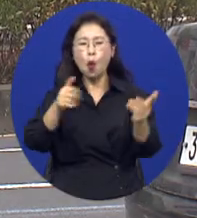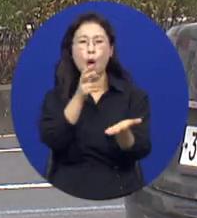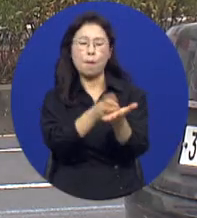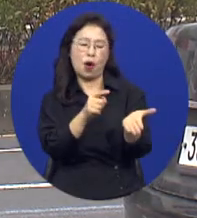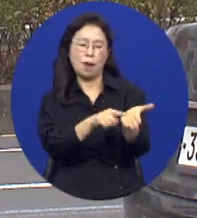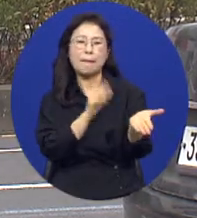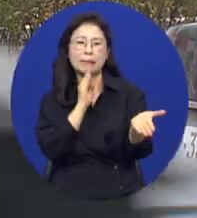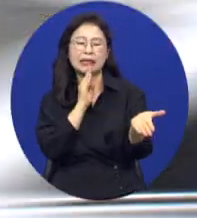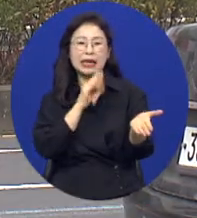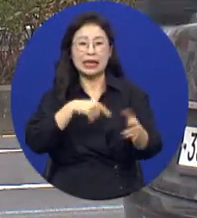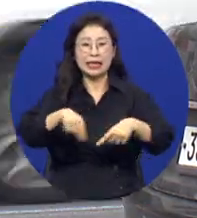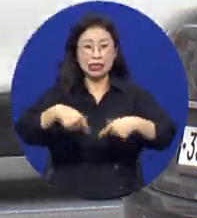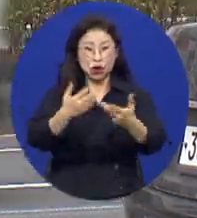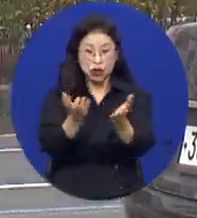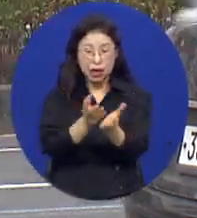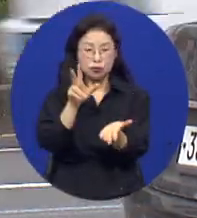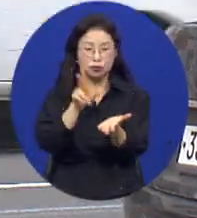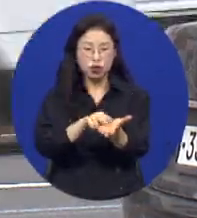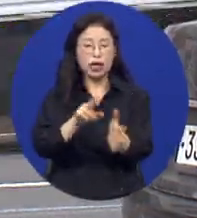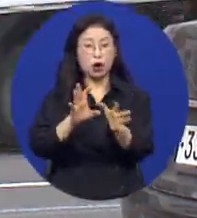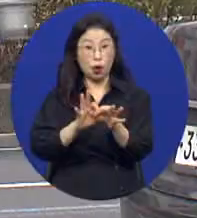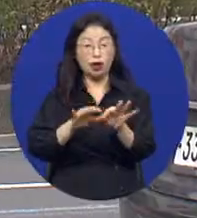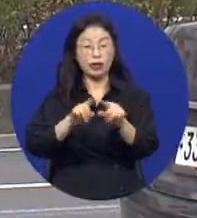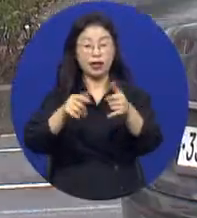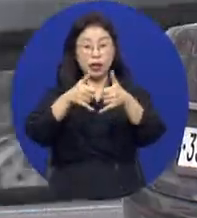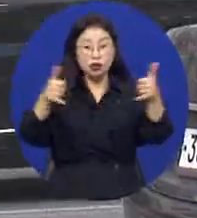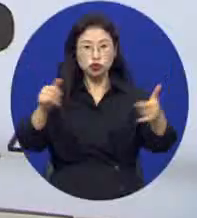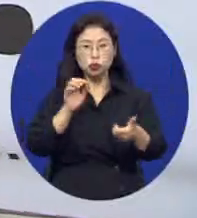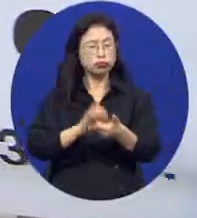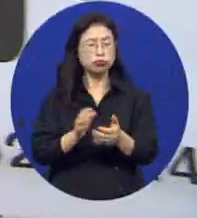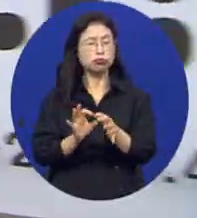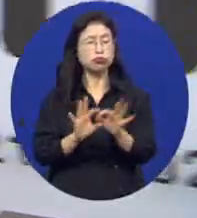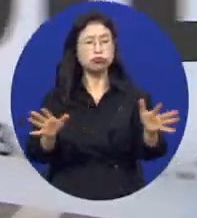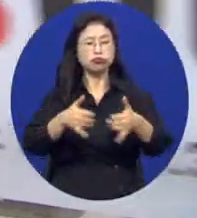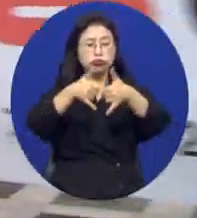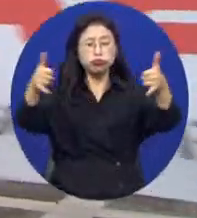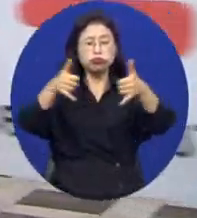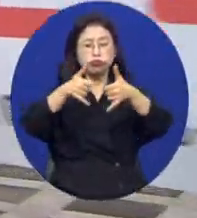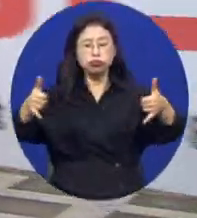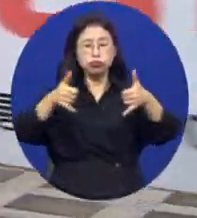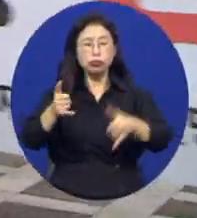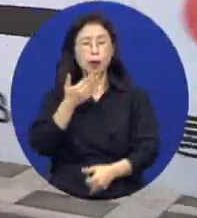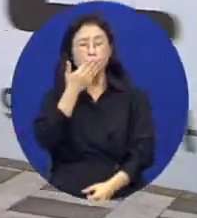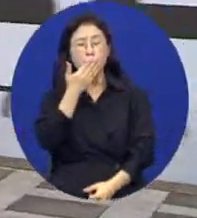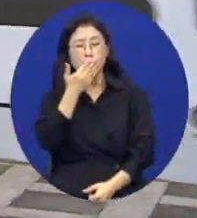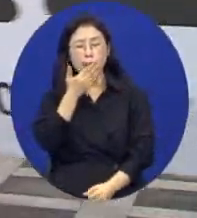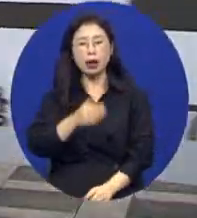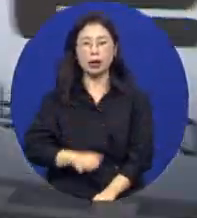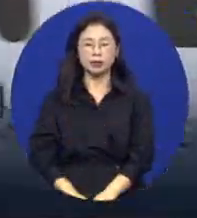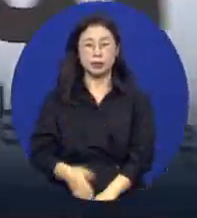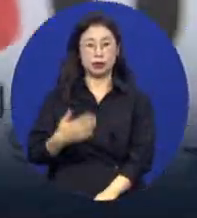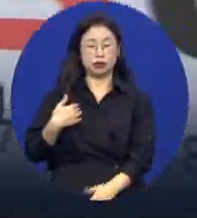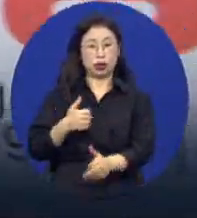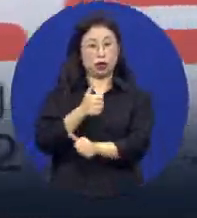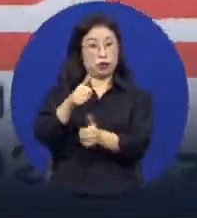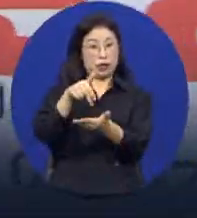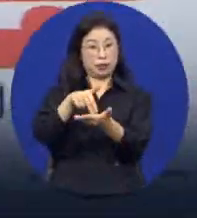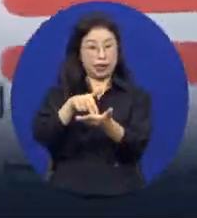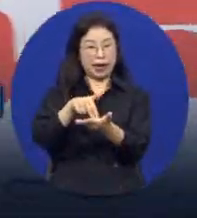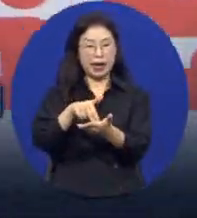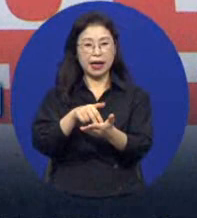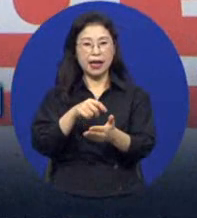정당의 정책이나 정치적 현안에 대한 현수막을 제한 없이 개시할 수 있습니다 우리 이혼해서 판단하기에는